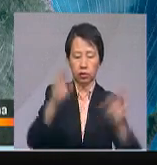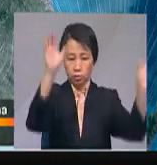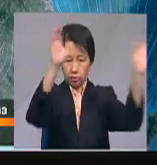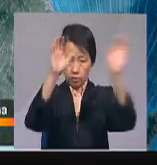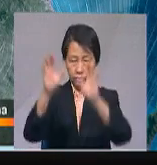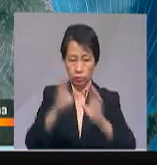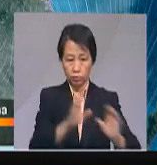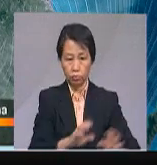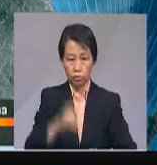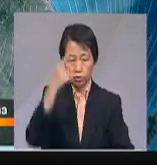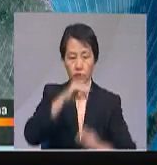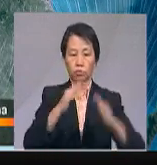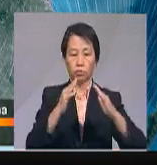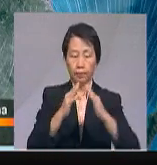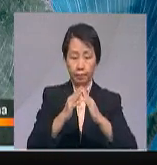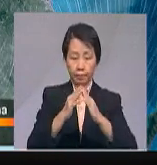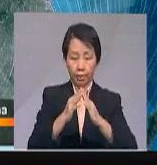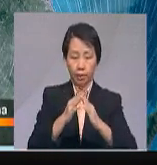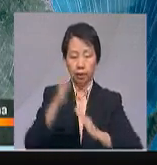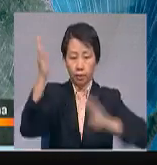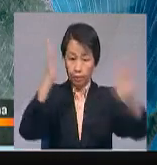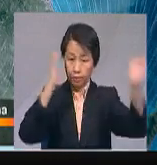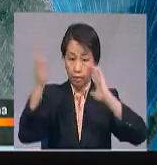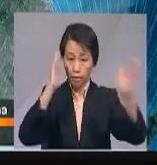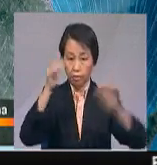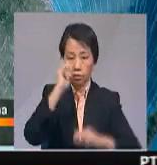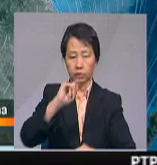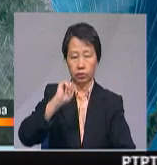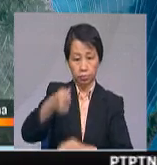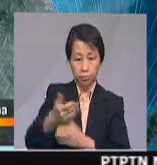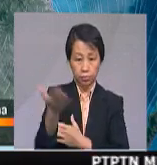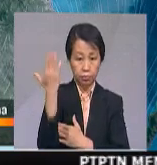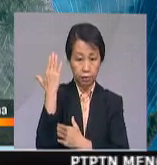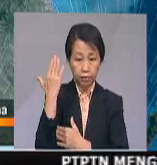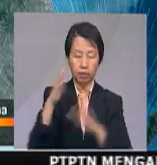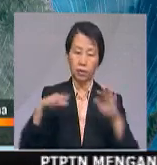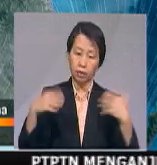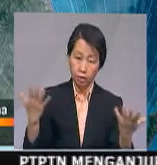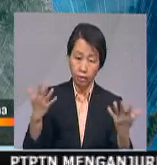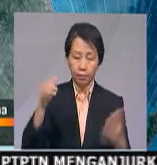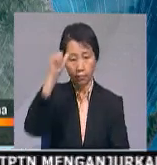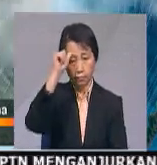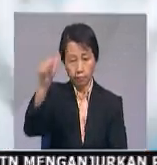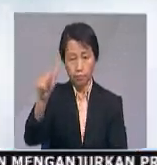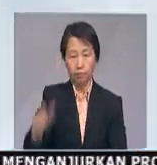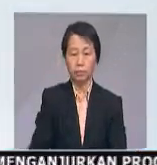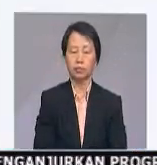bagi bandar-bandar utama di Malaysia untuk pagi nanti. Sekian, Assalamualaikum.